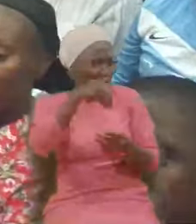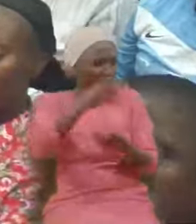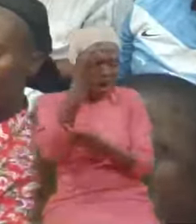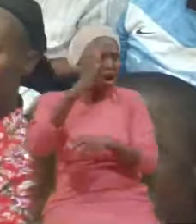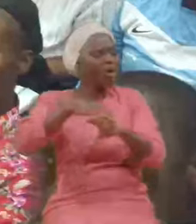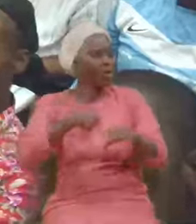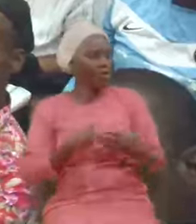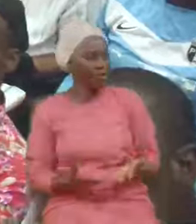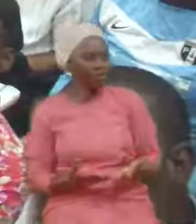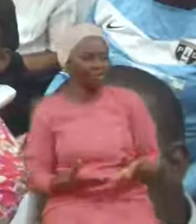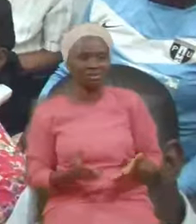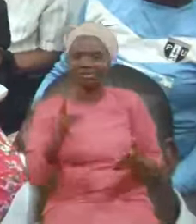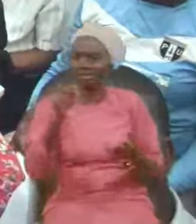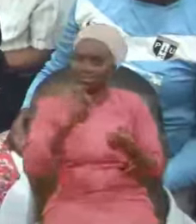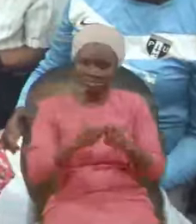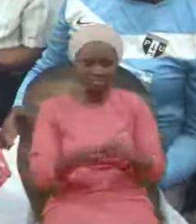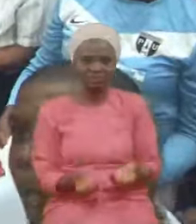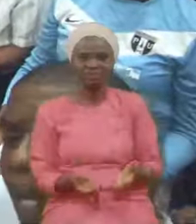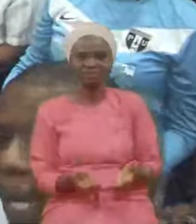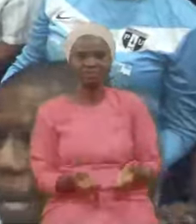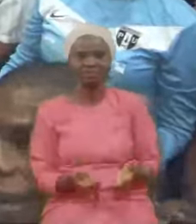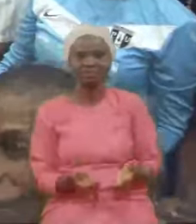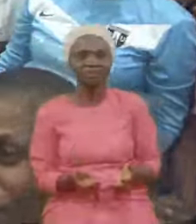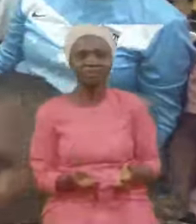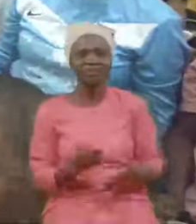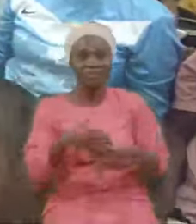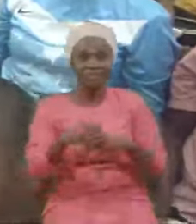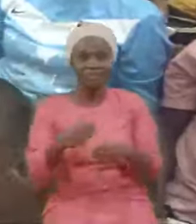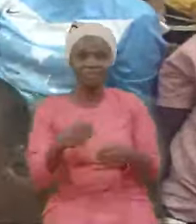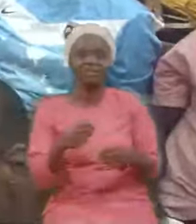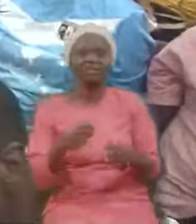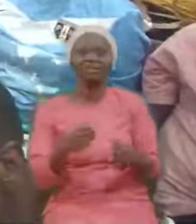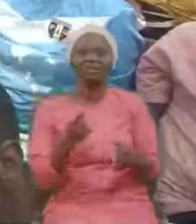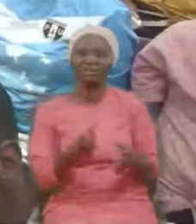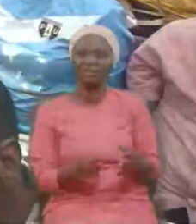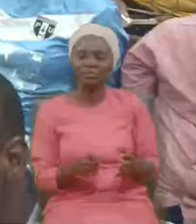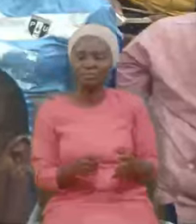pas de problème. Après la colère, le miracle viendra. »